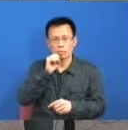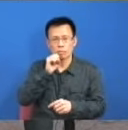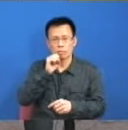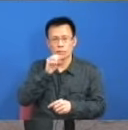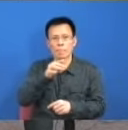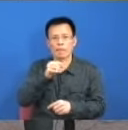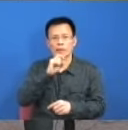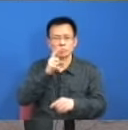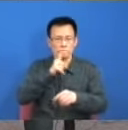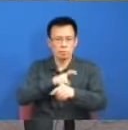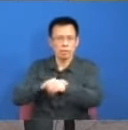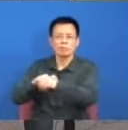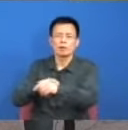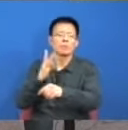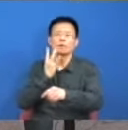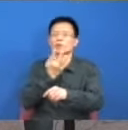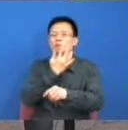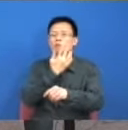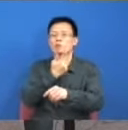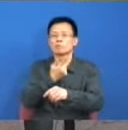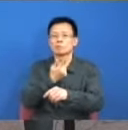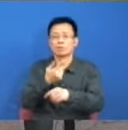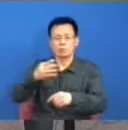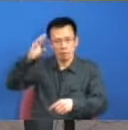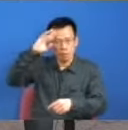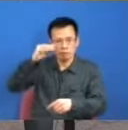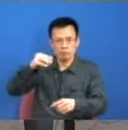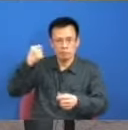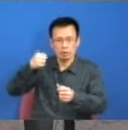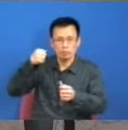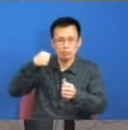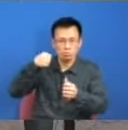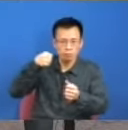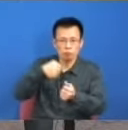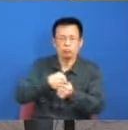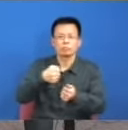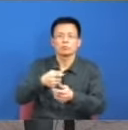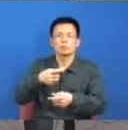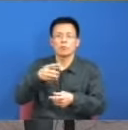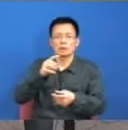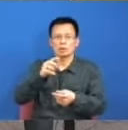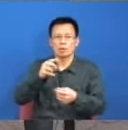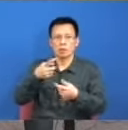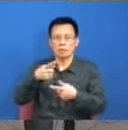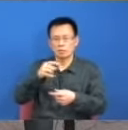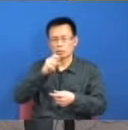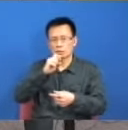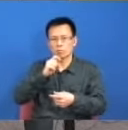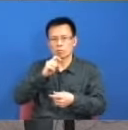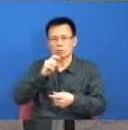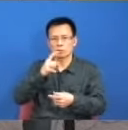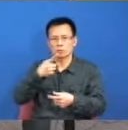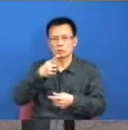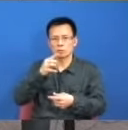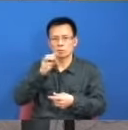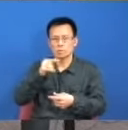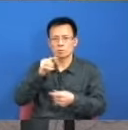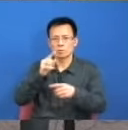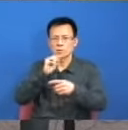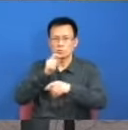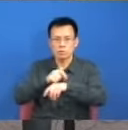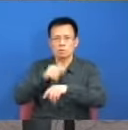有時被捕係無可避免嘅，即或者係被共產人衝撞，但係其實有啲嘢都應該可免則免嘅，因為亦都唔係太多人